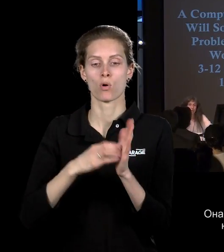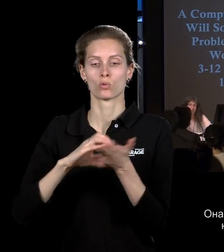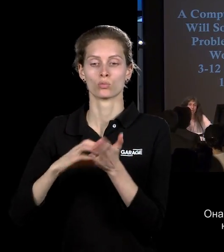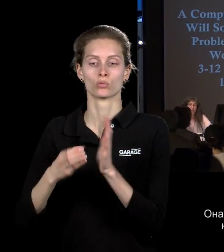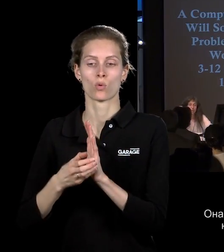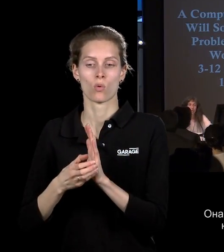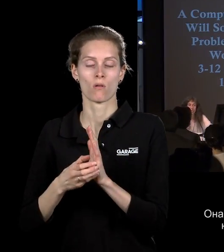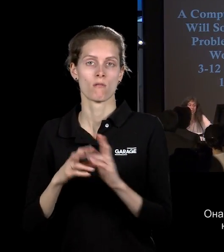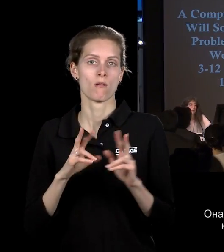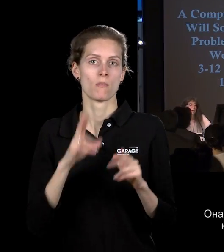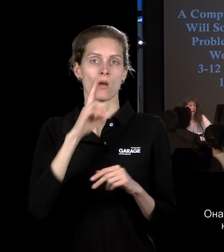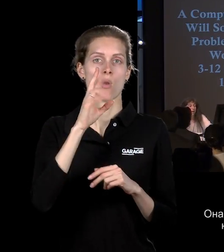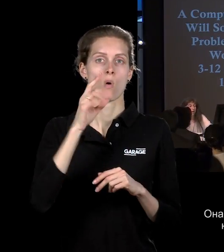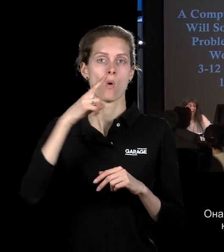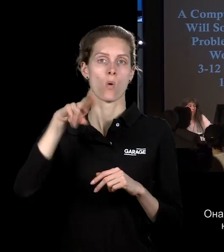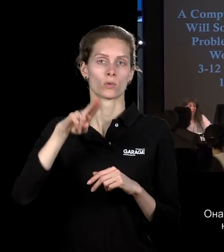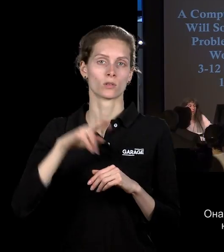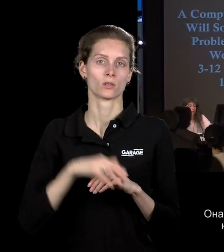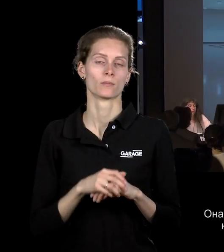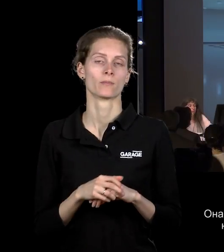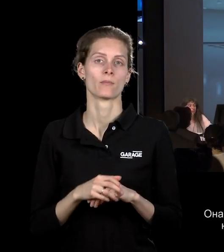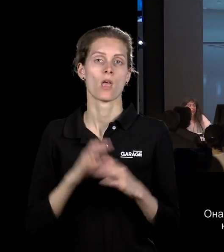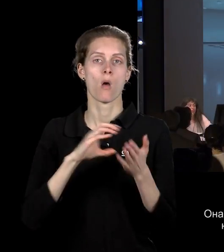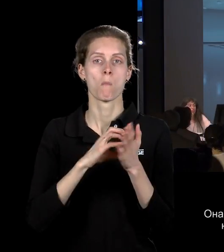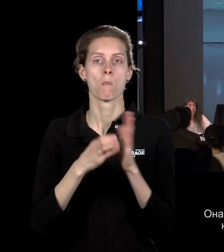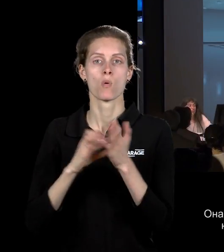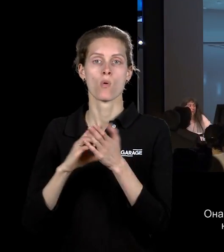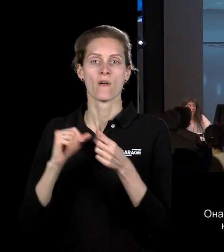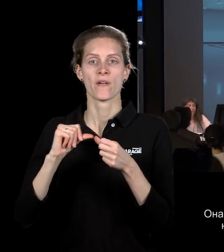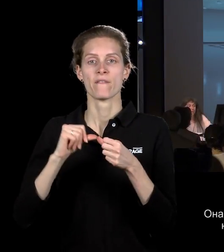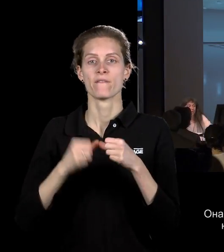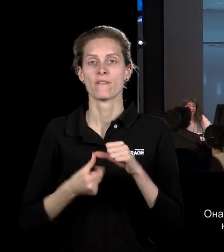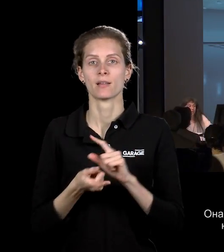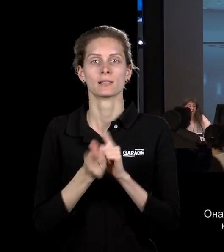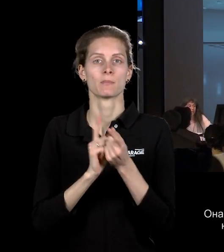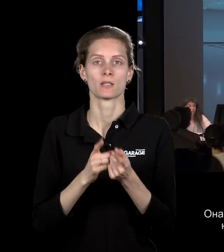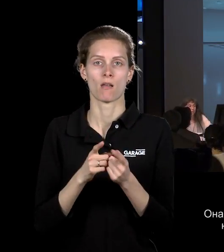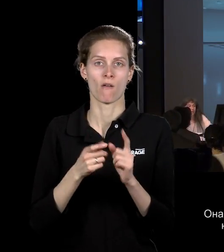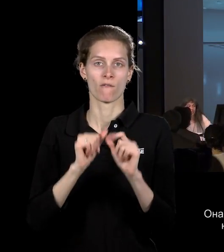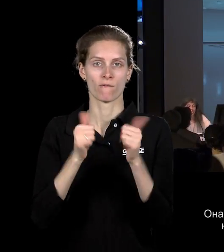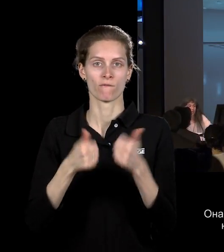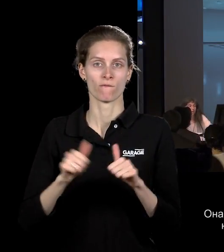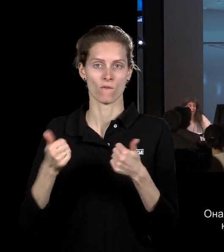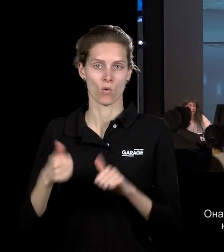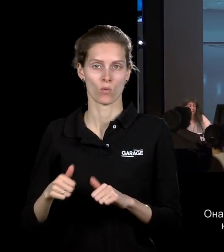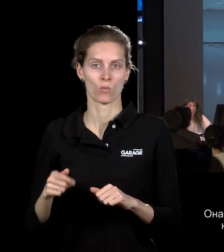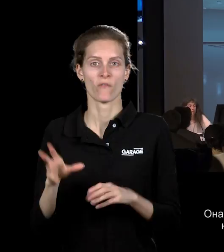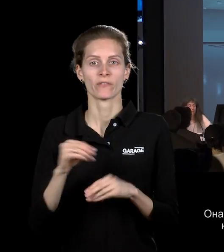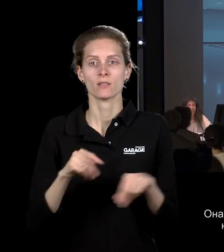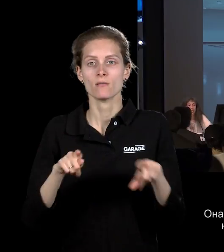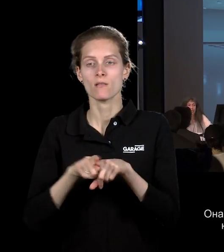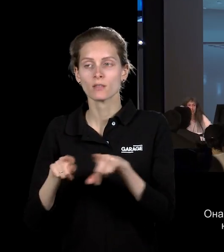код, да, двоичный код, но бруски, которые все время меняют свою форму, они все кажутся одинаковыми, но на самом деле